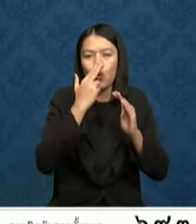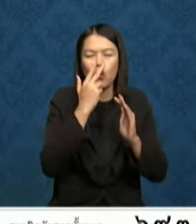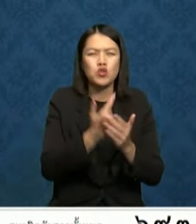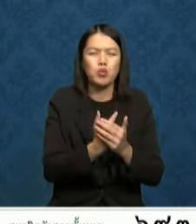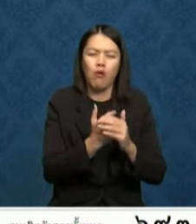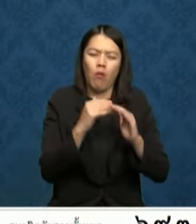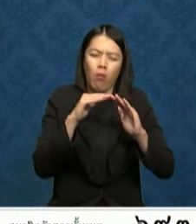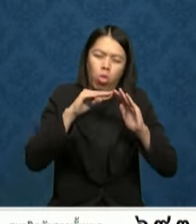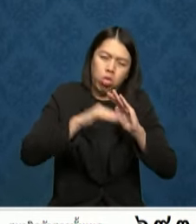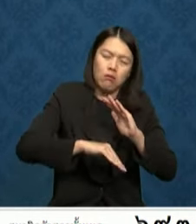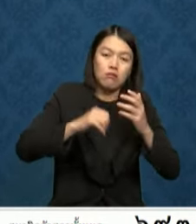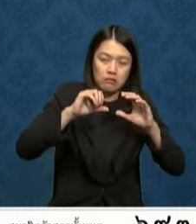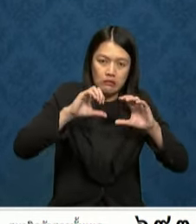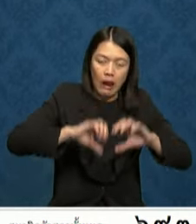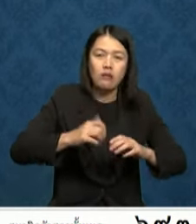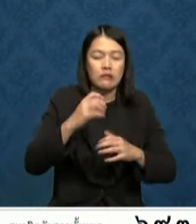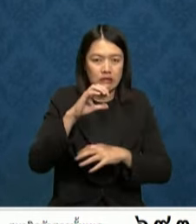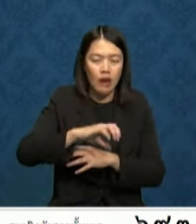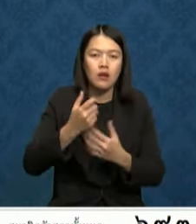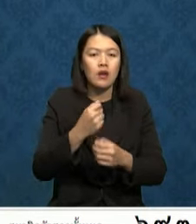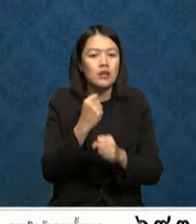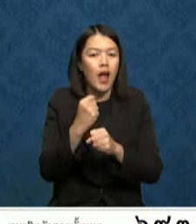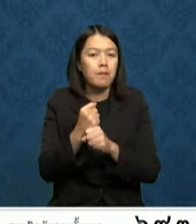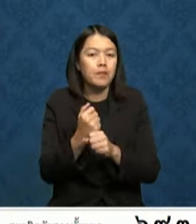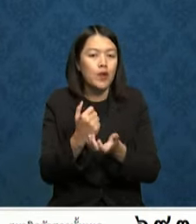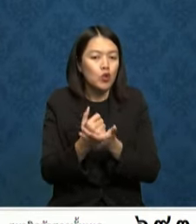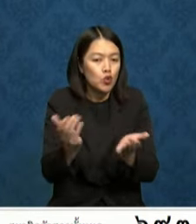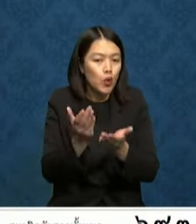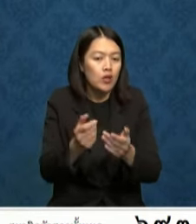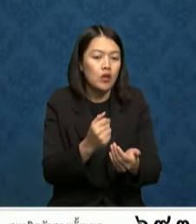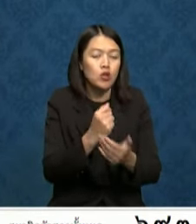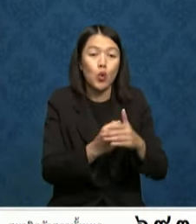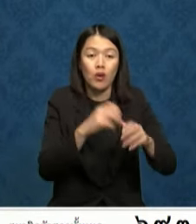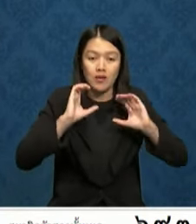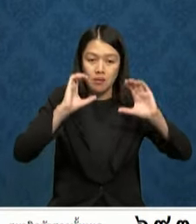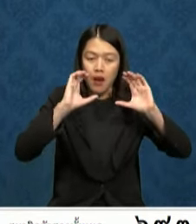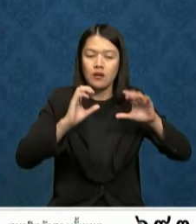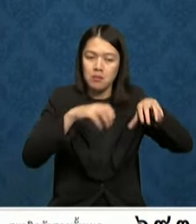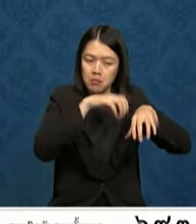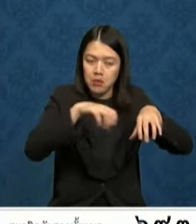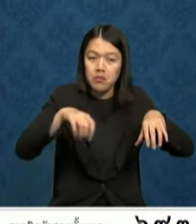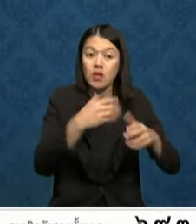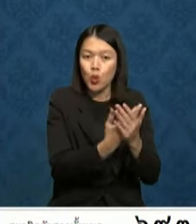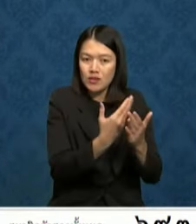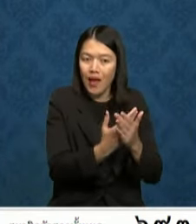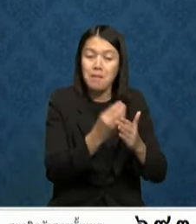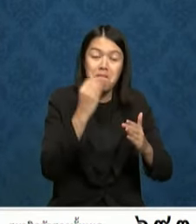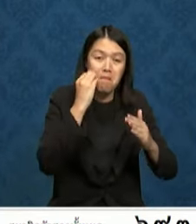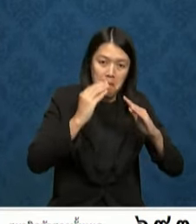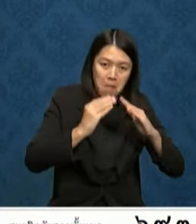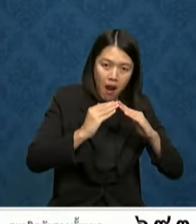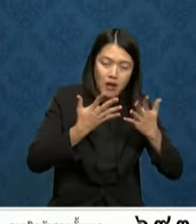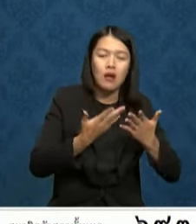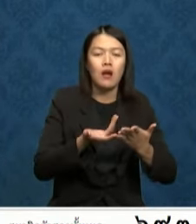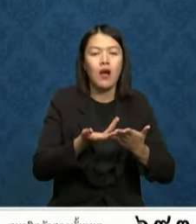ท่าจะแย่เนี่ยเข้าไปเพราะอะไรครับเพราะเราได้เข้าไปทำอะไรอย่างเป็นสถาบันการเงินภาครัฐนะครับโดยเฉพาะอย่างยิ่งที่อยู่อาศัยให้